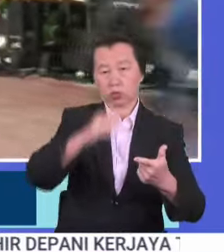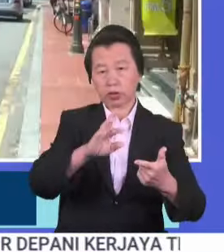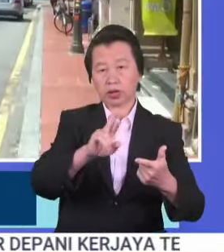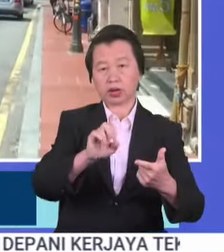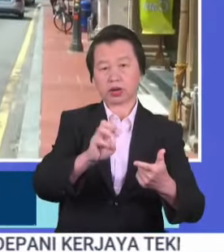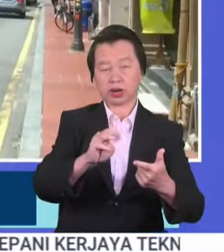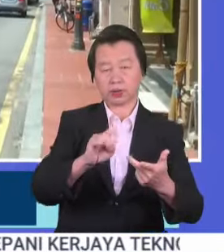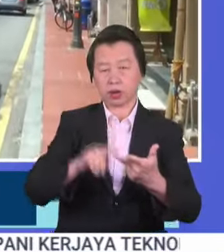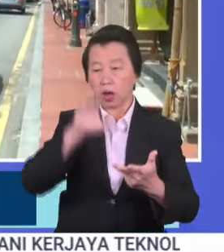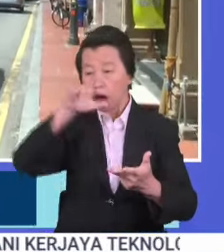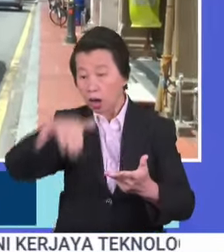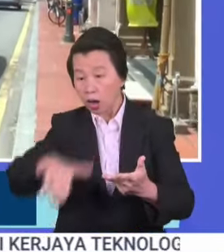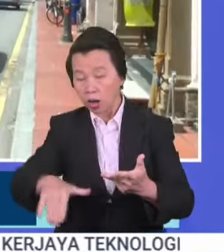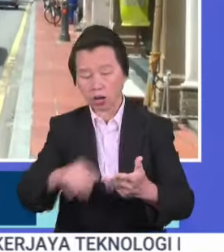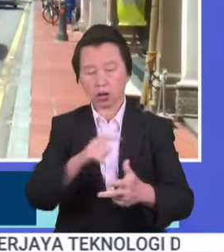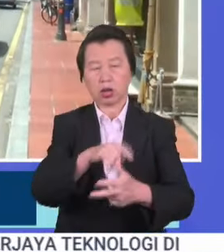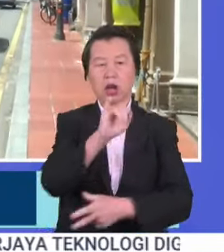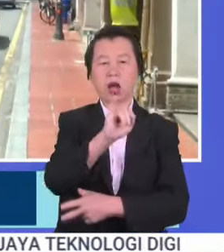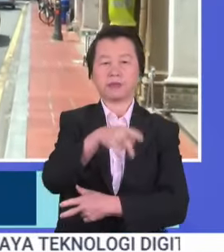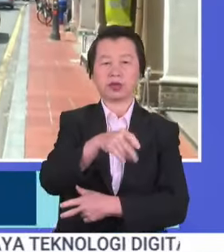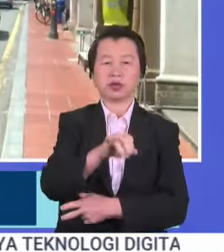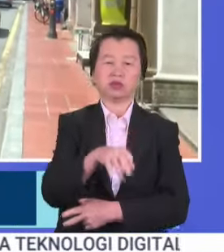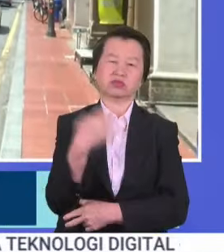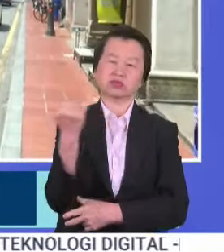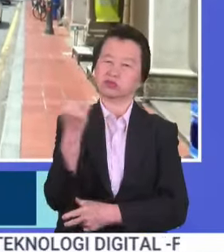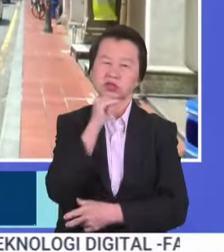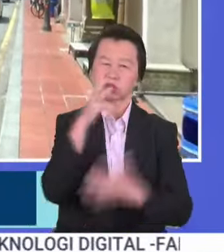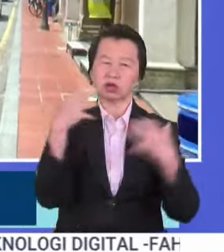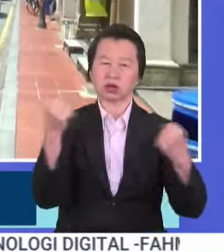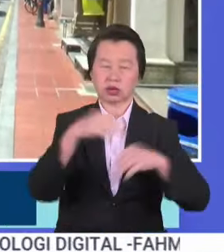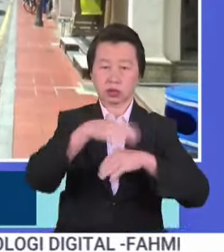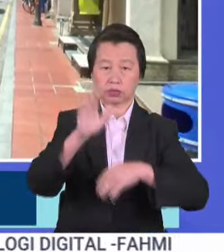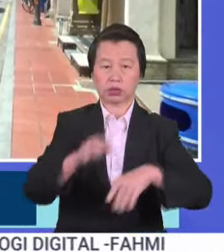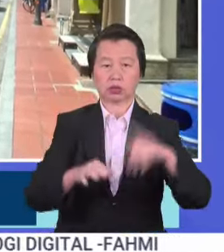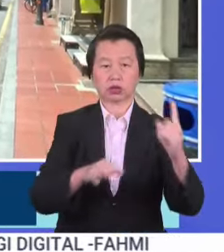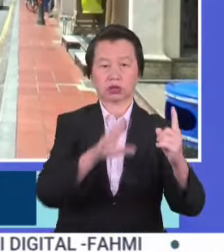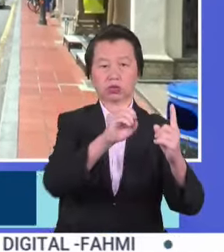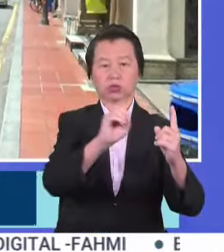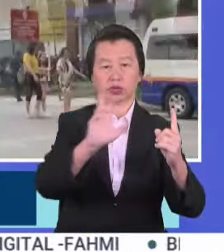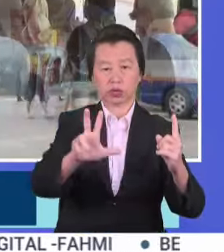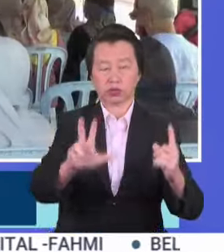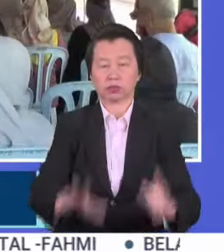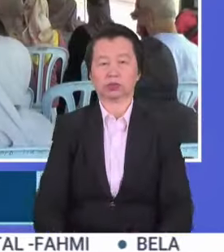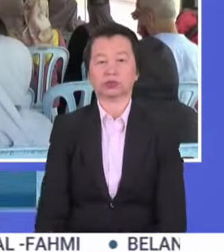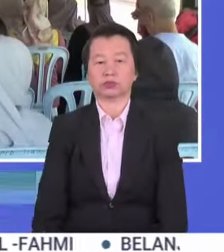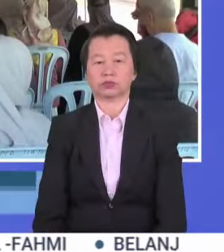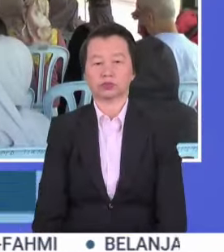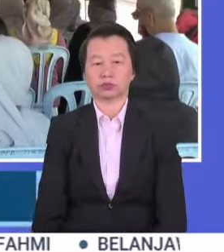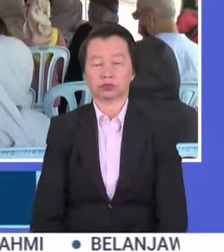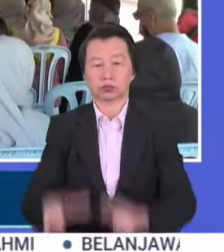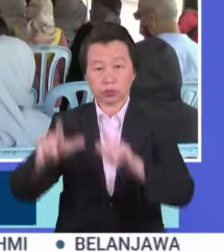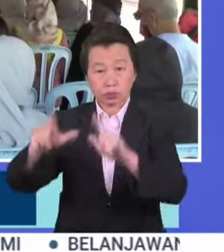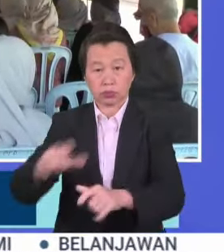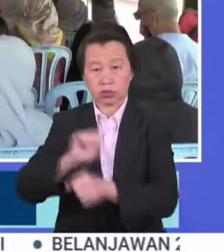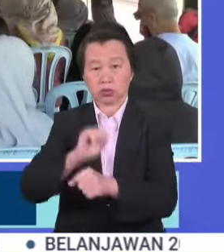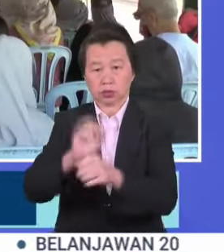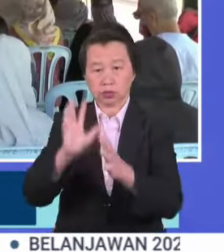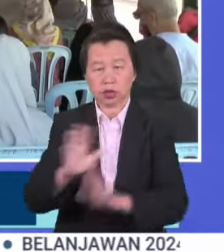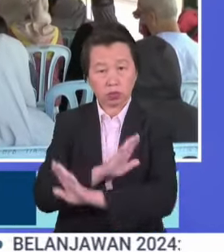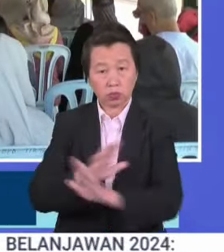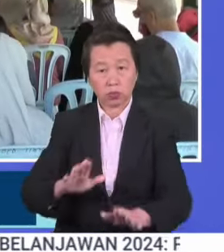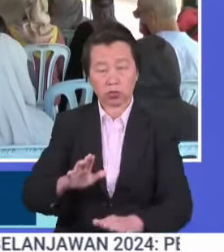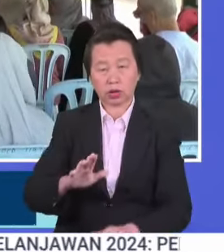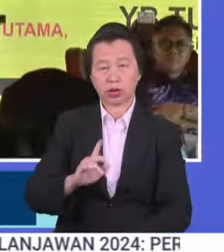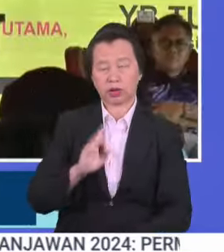dan Alor Gajah merekodkan bacaan IPU tidak sihat melebihi 103. Penempatan pekerja warga asing